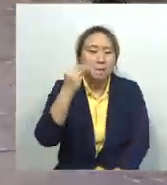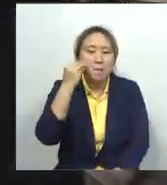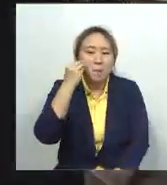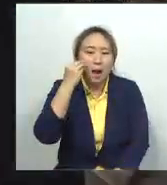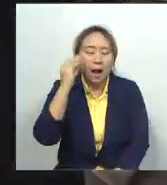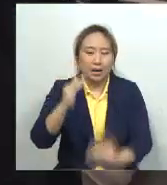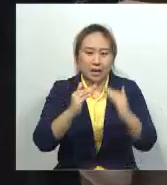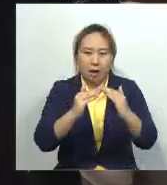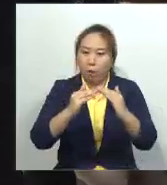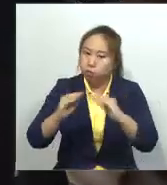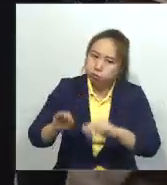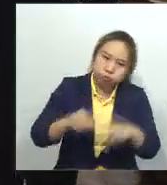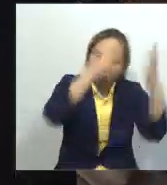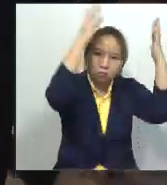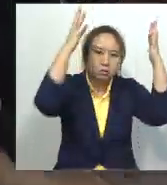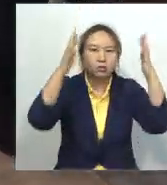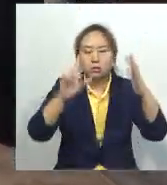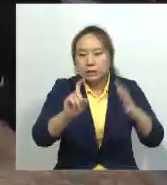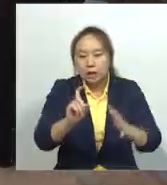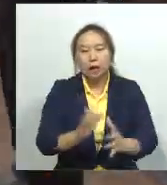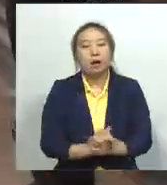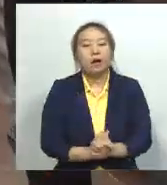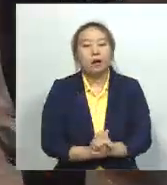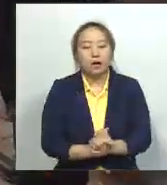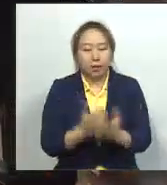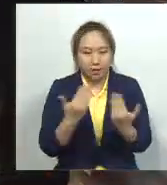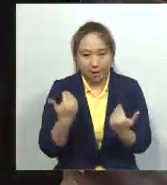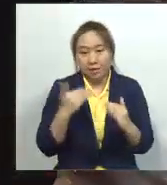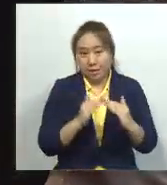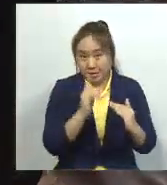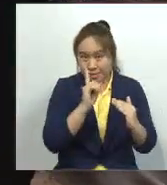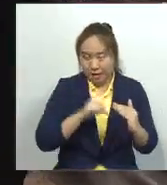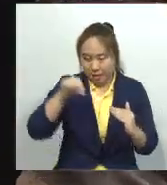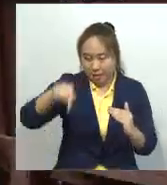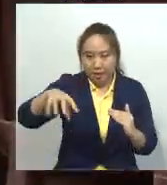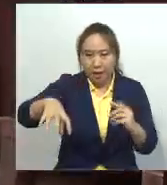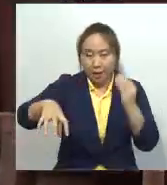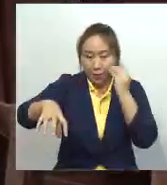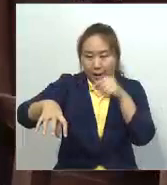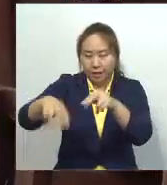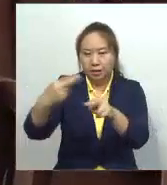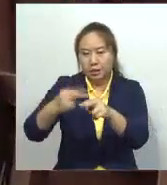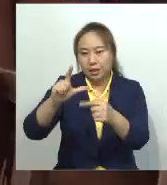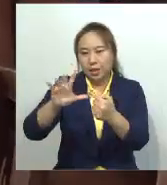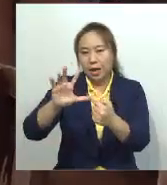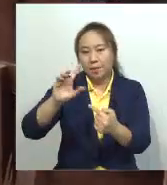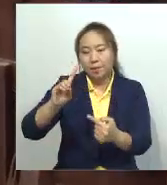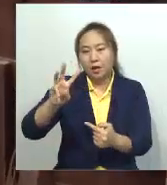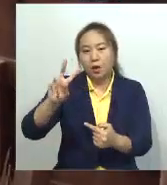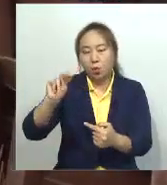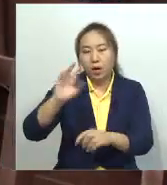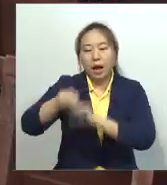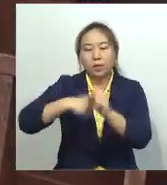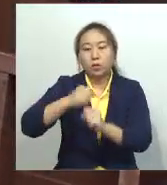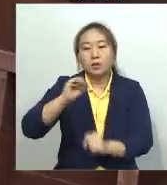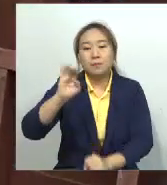นางลับเนี่ยนะฮะพังเสียหายเกือบทั้งหลังส่วนอีกหลังที่เข้าไปช่วยเหลือนะครับก็คือบ้านของนางลำดวนแสงสว่างอายุ48ปี